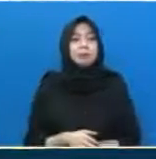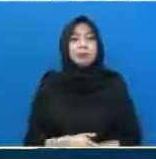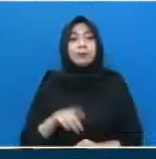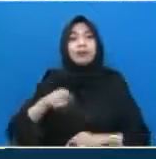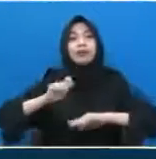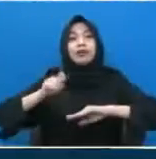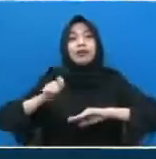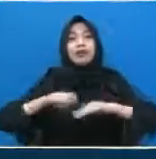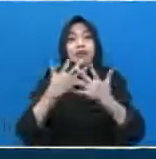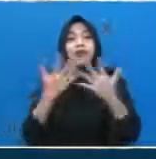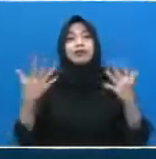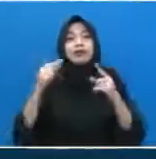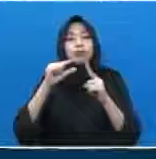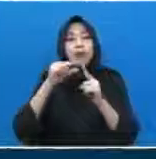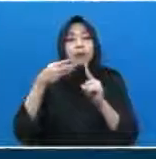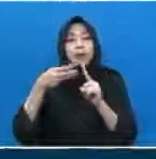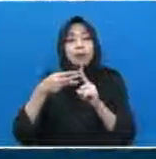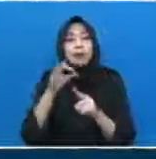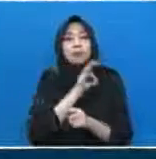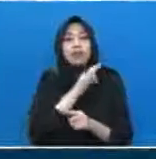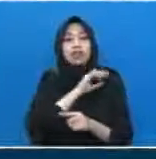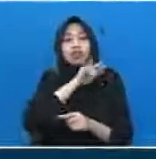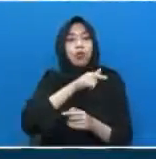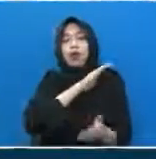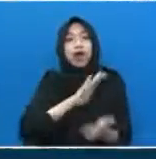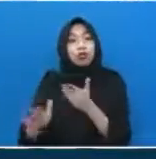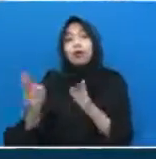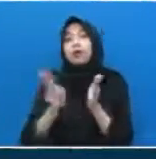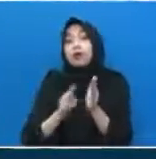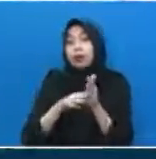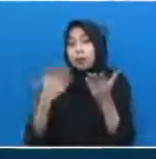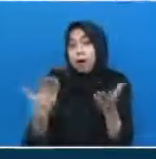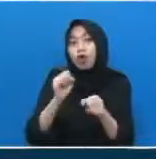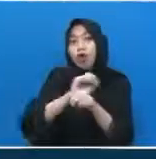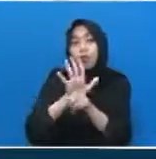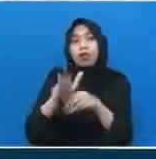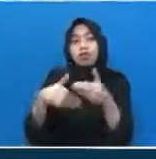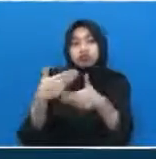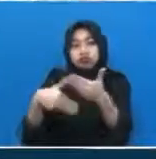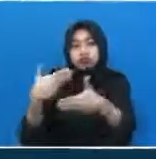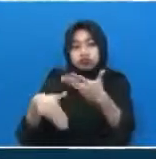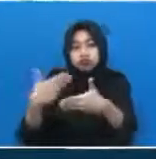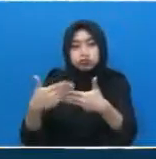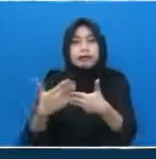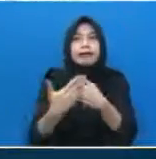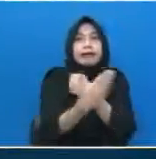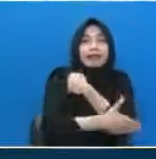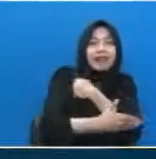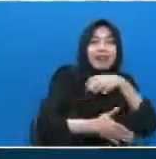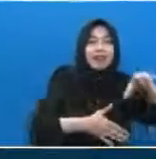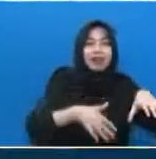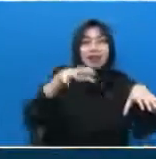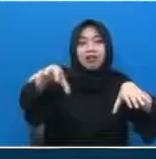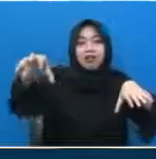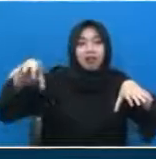umum ke-76 PBB sorotan Al presiden langsung ditujukan pada isu terkait dengan penanganan copy 19 yang dilakukan antarnegara